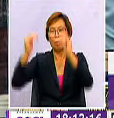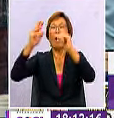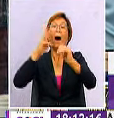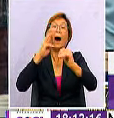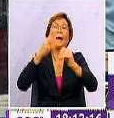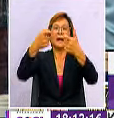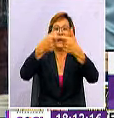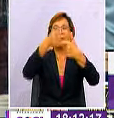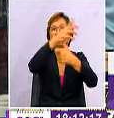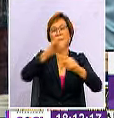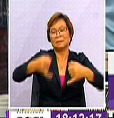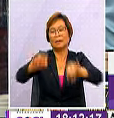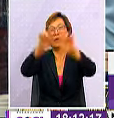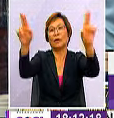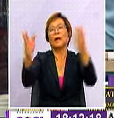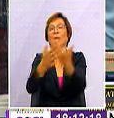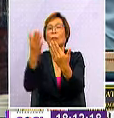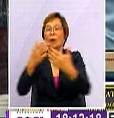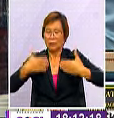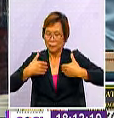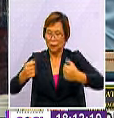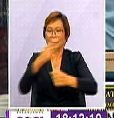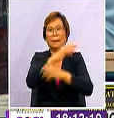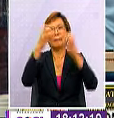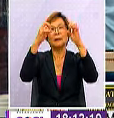air, elektrik dan jalan raya, kemudahan